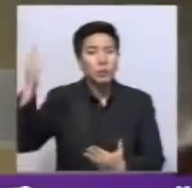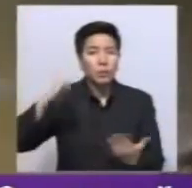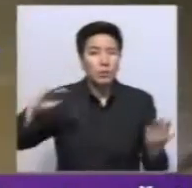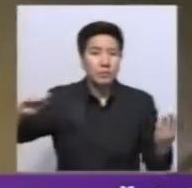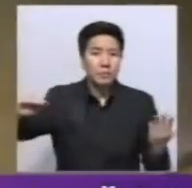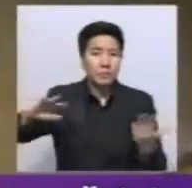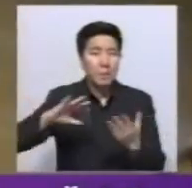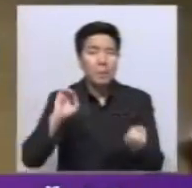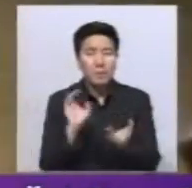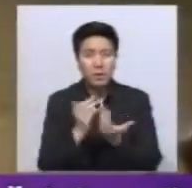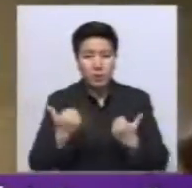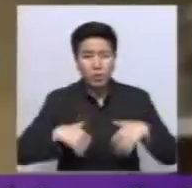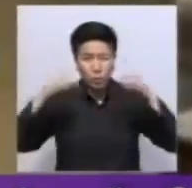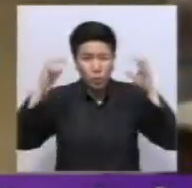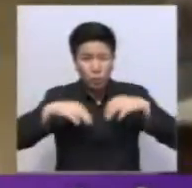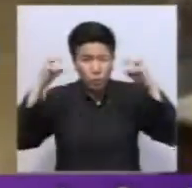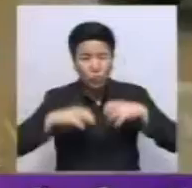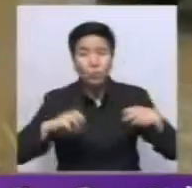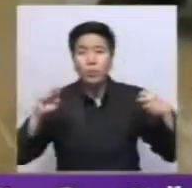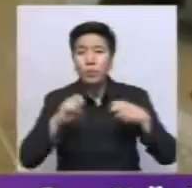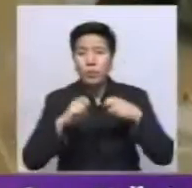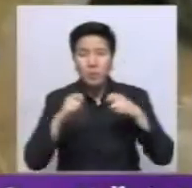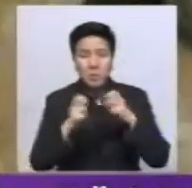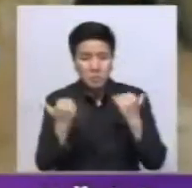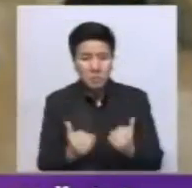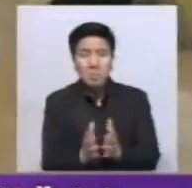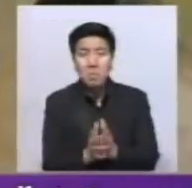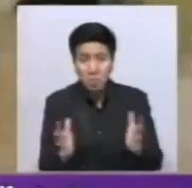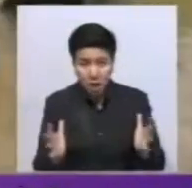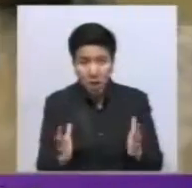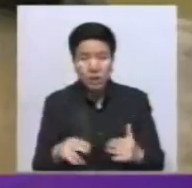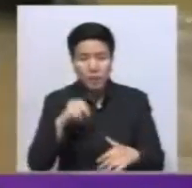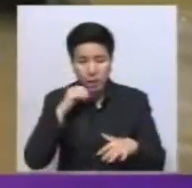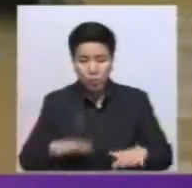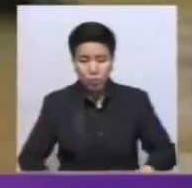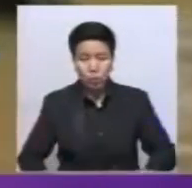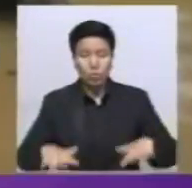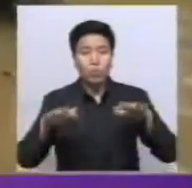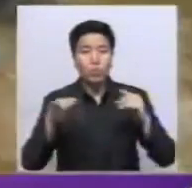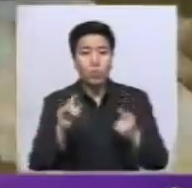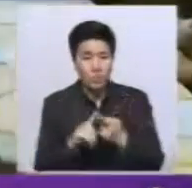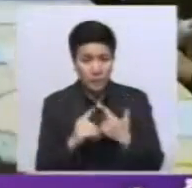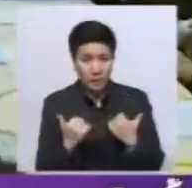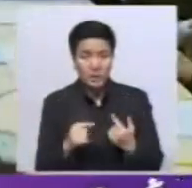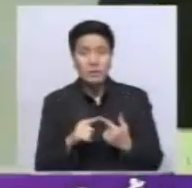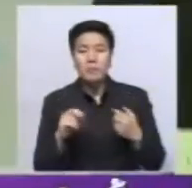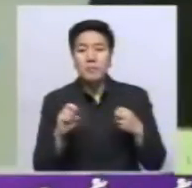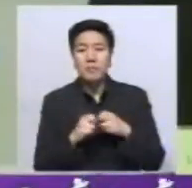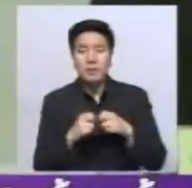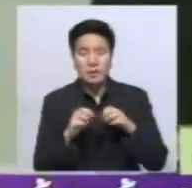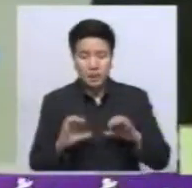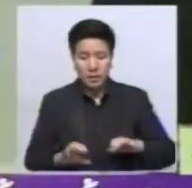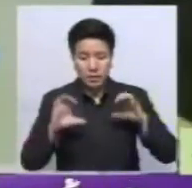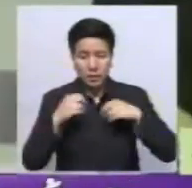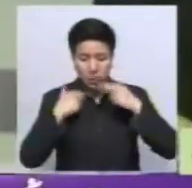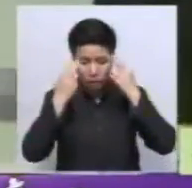ำให้ปริมาณน้ำฝนในพื้นที่ที่ประสบอุทกภัยมีจำนวนมากจนเกิดน้ำท่วมฉับพลันปัญหาที่เกิดขึ้นรัฐบาลพลเอก